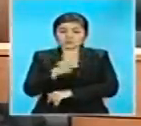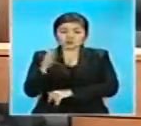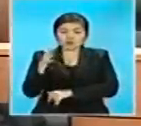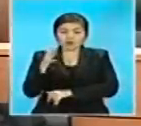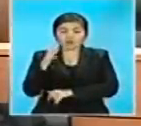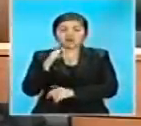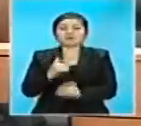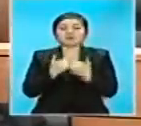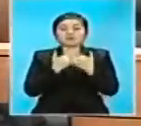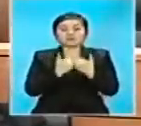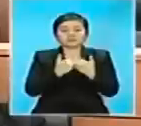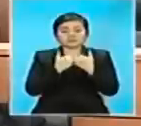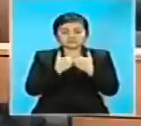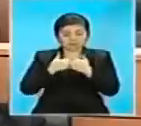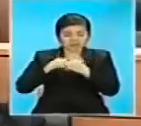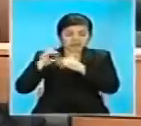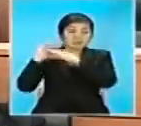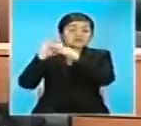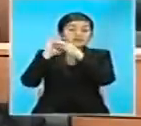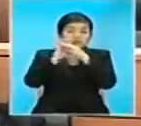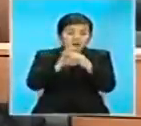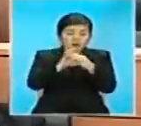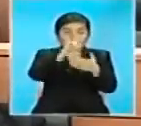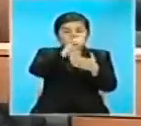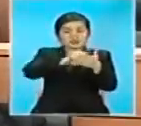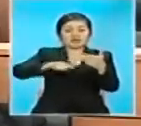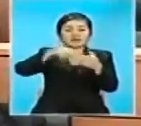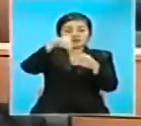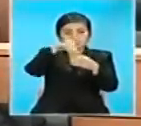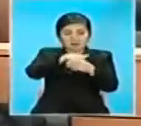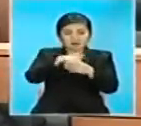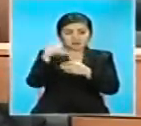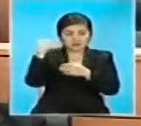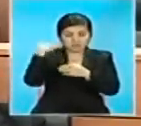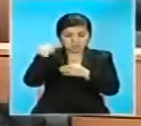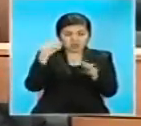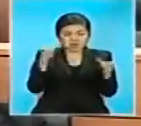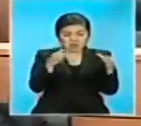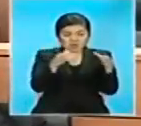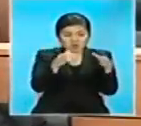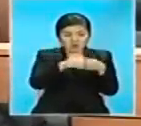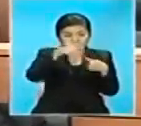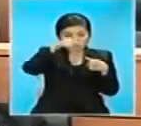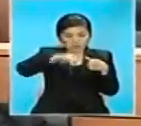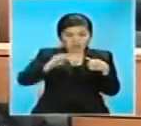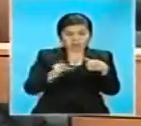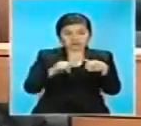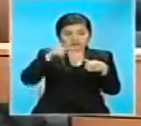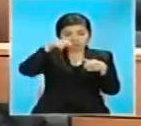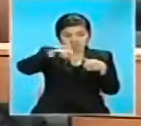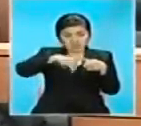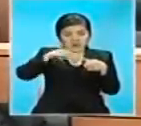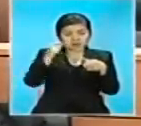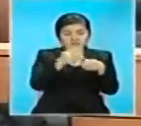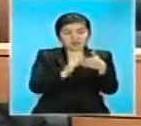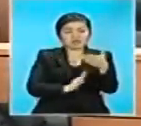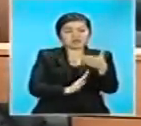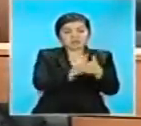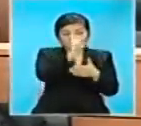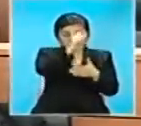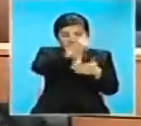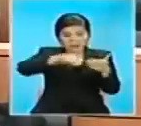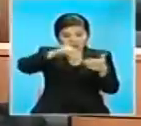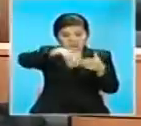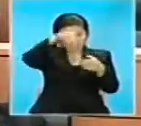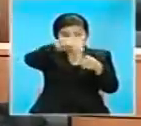ของการเลือกตั้งที่ผ่านมาทำให้พรรคเพื่อไทยชนะถล่มทลายเพราะว่าแน่นอนน